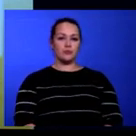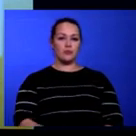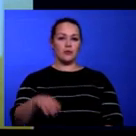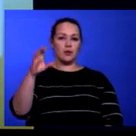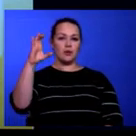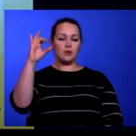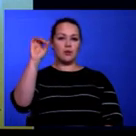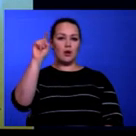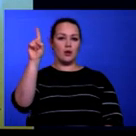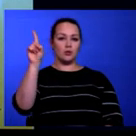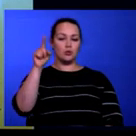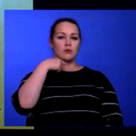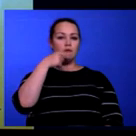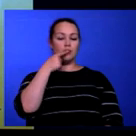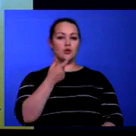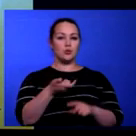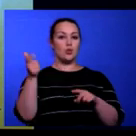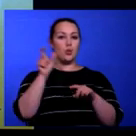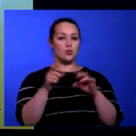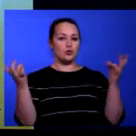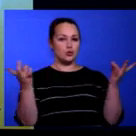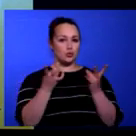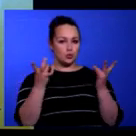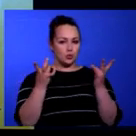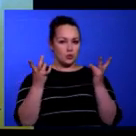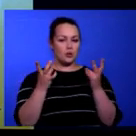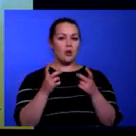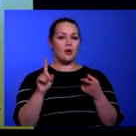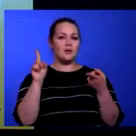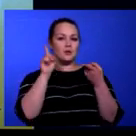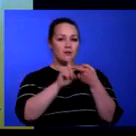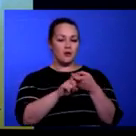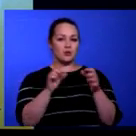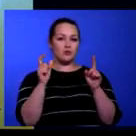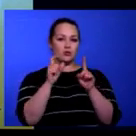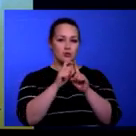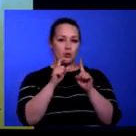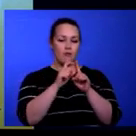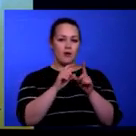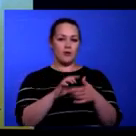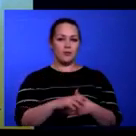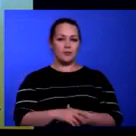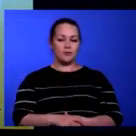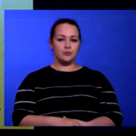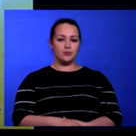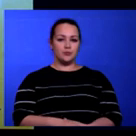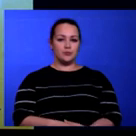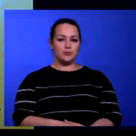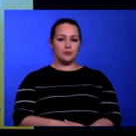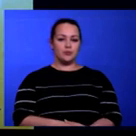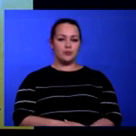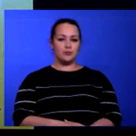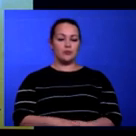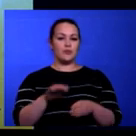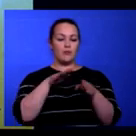речи очень нужны они связывают слова давайте выполним